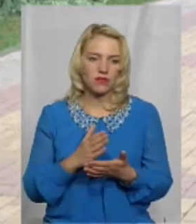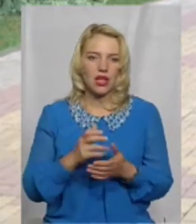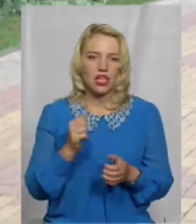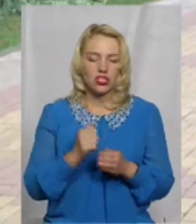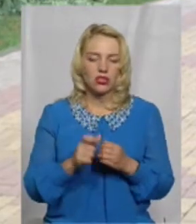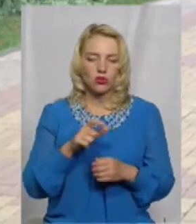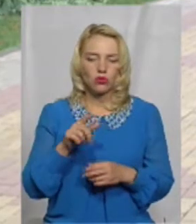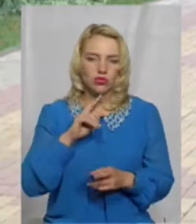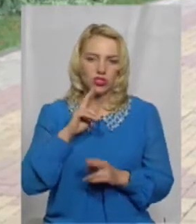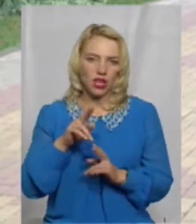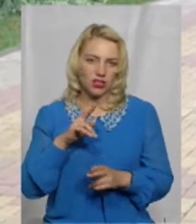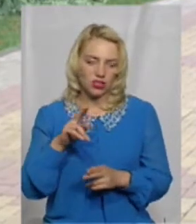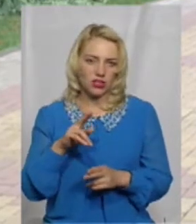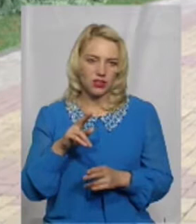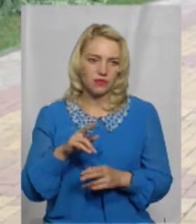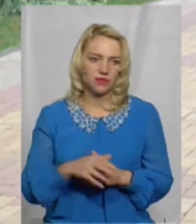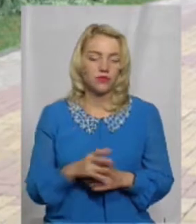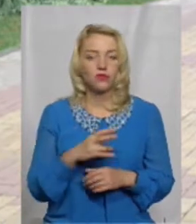скаржаться, ну,